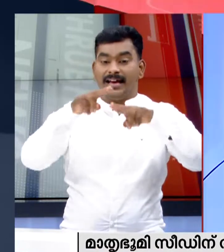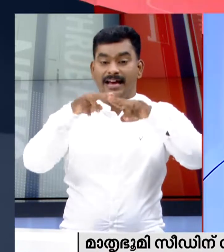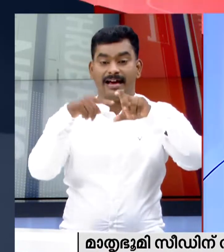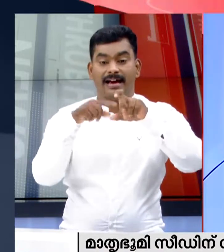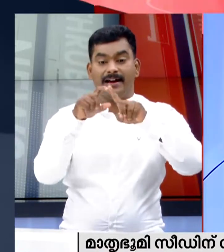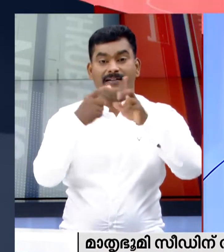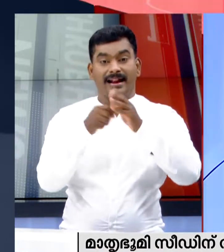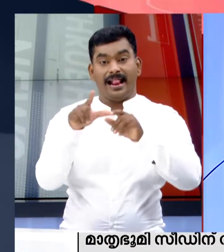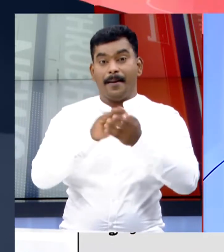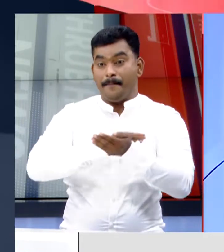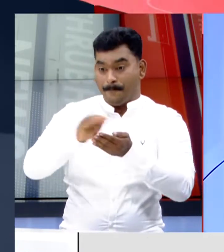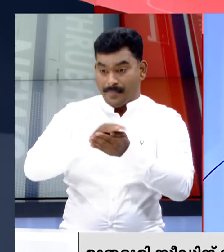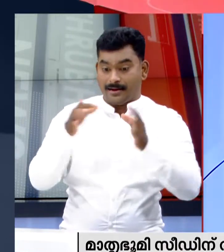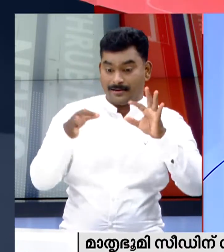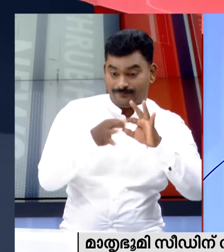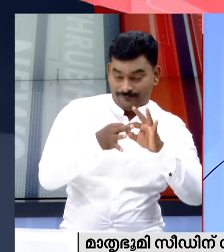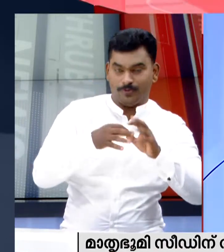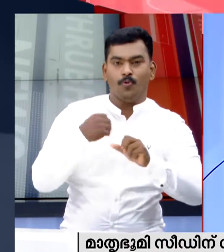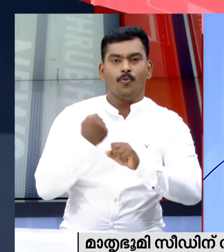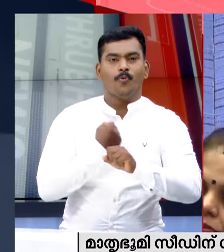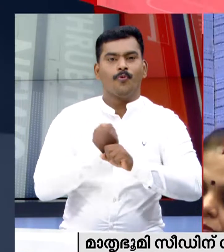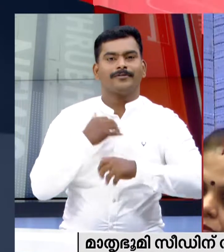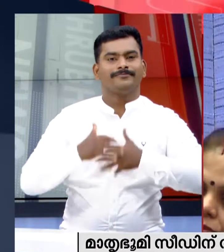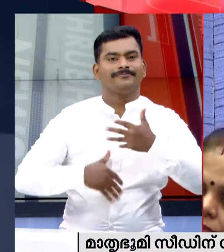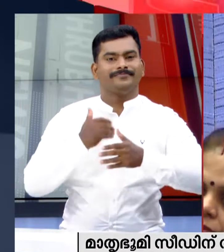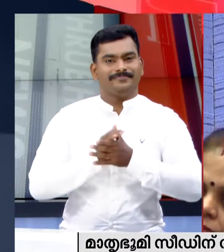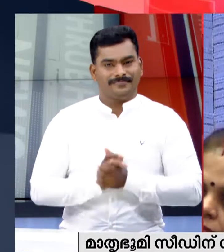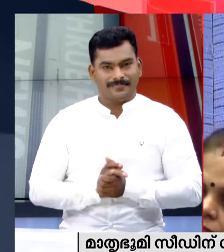ചേർത്താണ് മാതൃഭൂമി സീഡ് പദ്ധതി നടപ്പാക്കുന്നത്.